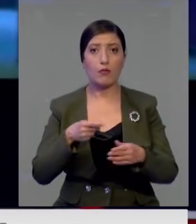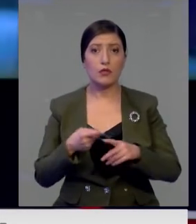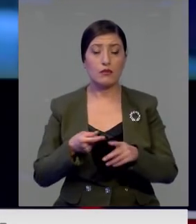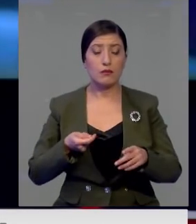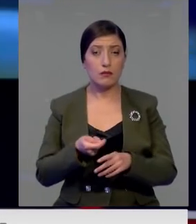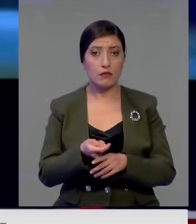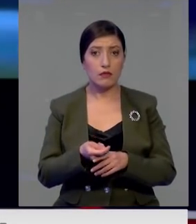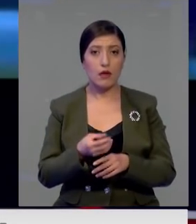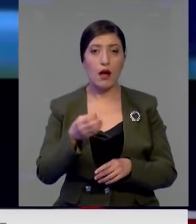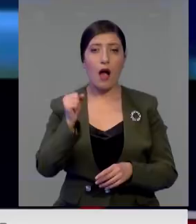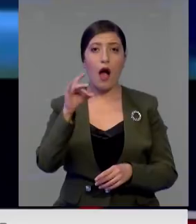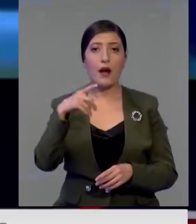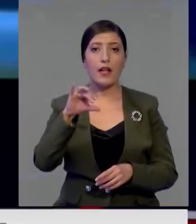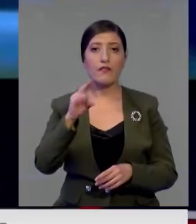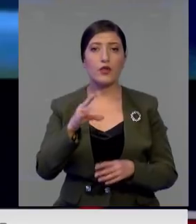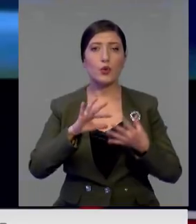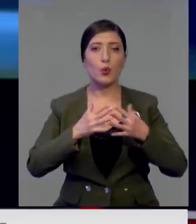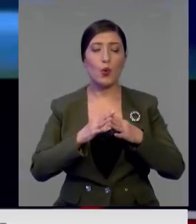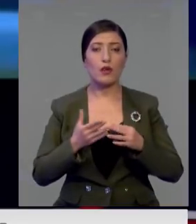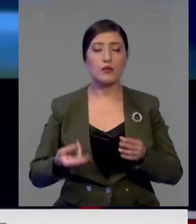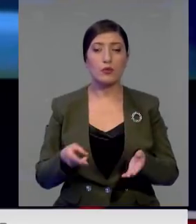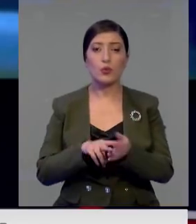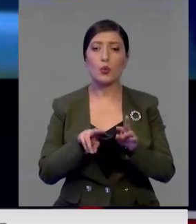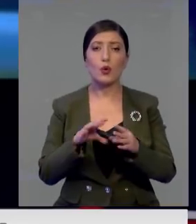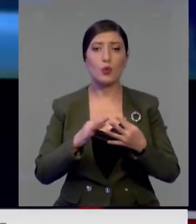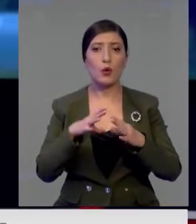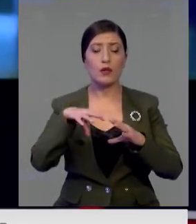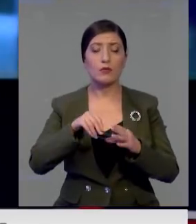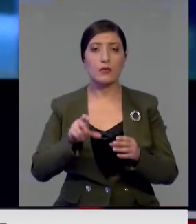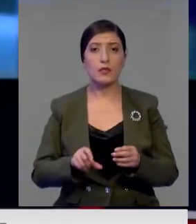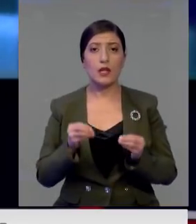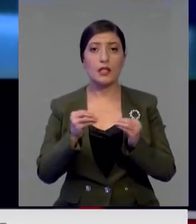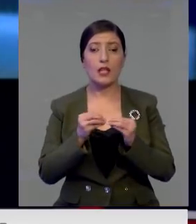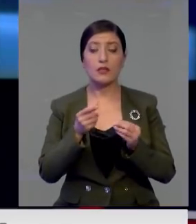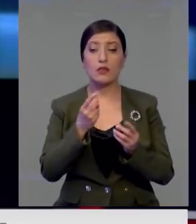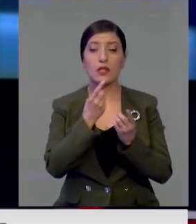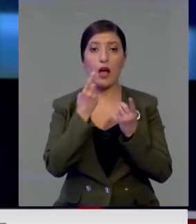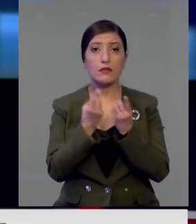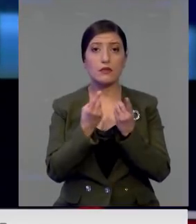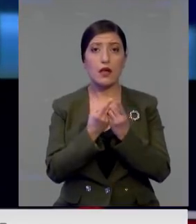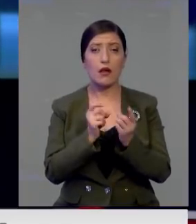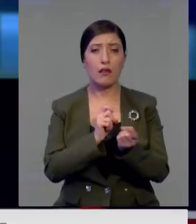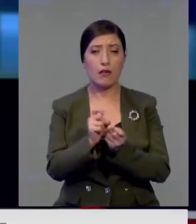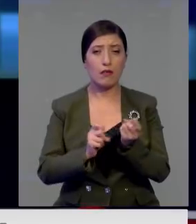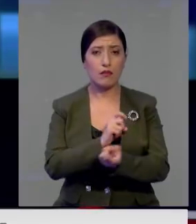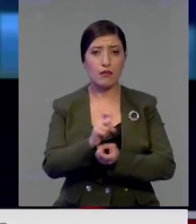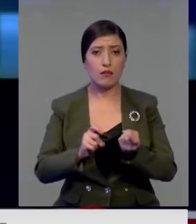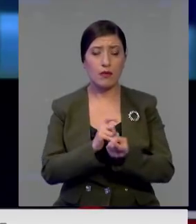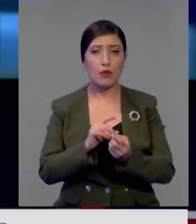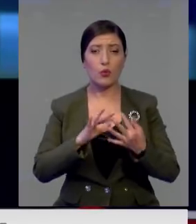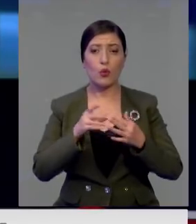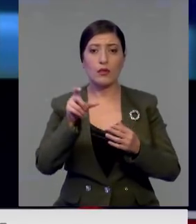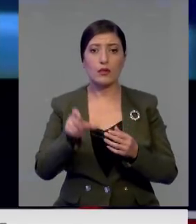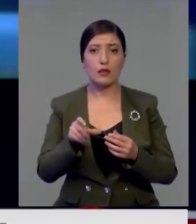Արմավիրի մարզի Արևիկ գյուղի բնակիչ, նույն գյուղի դպրոցի 10-րդ դասարանի մի աշակերտ վիճաբանել է 16-ամյա համագյուղացու հետ, որ